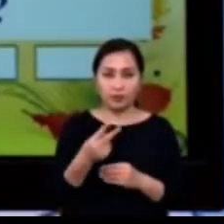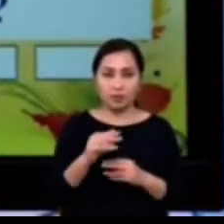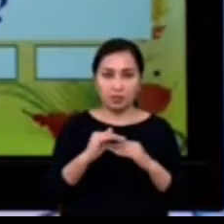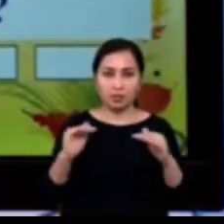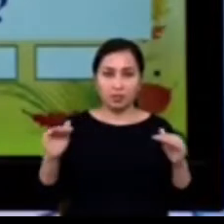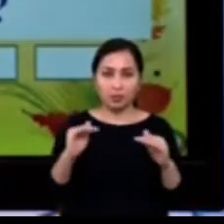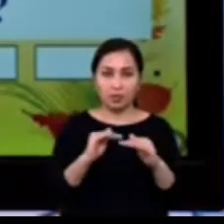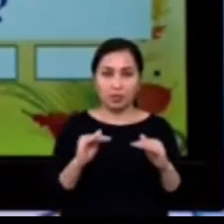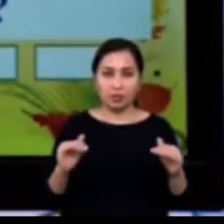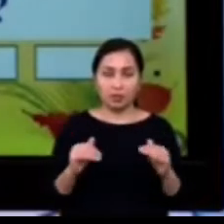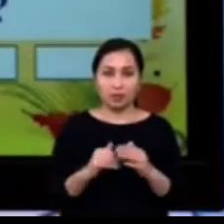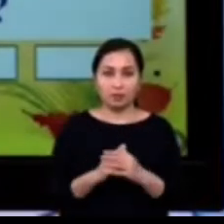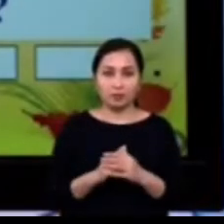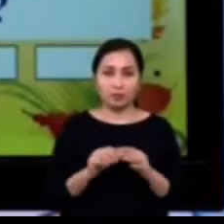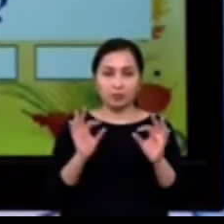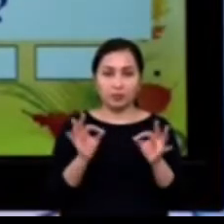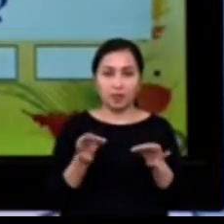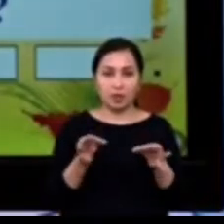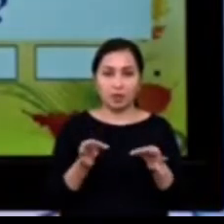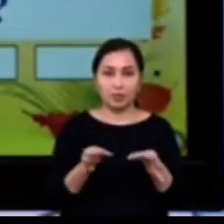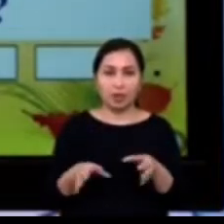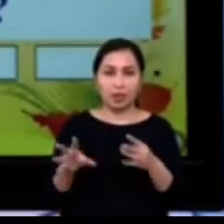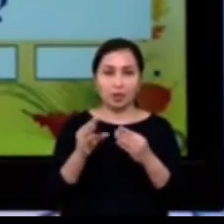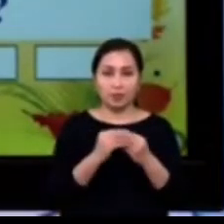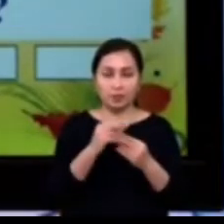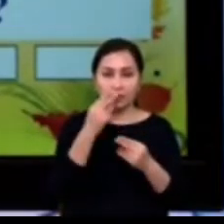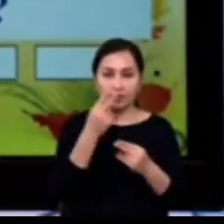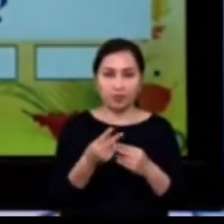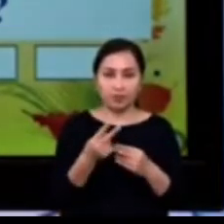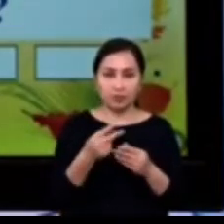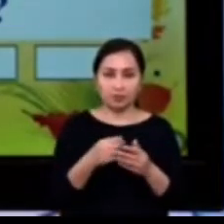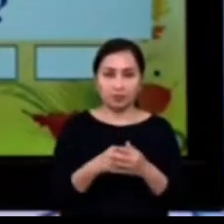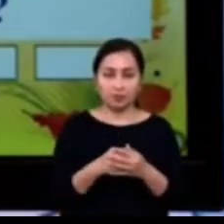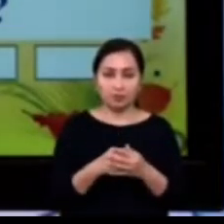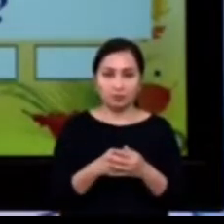ребятки? Правильно, мы видим